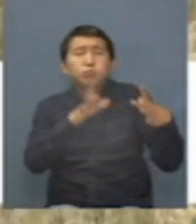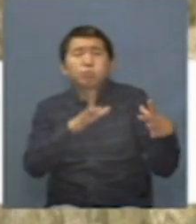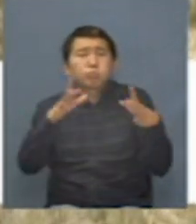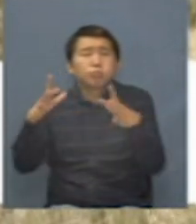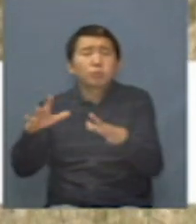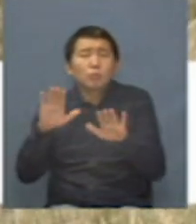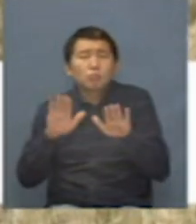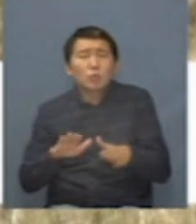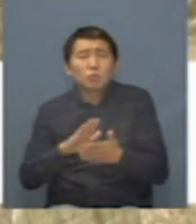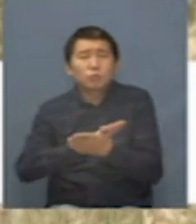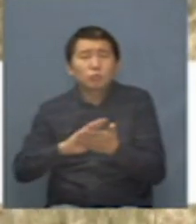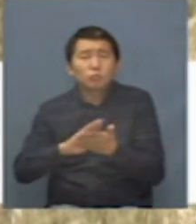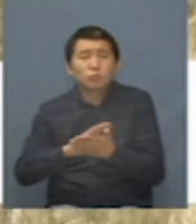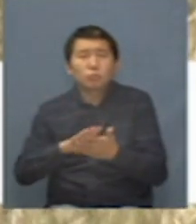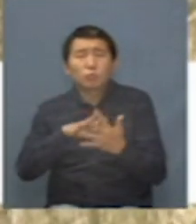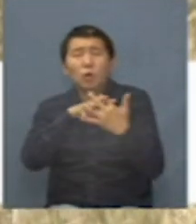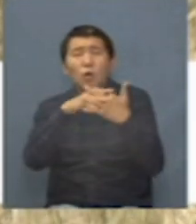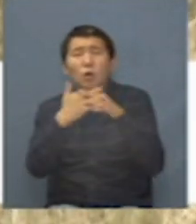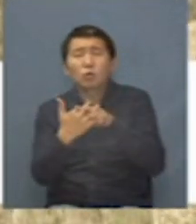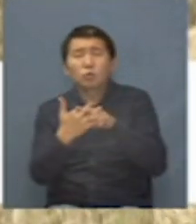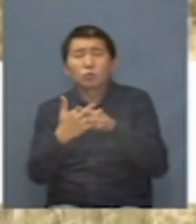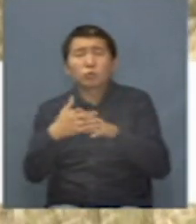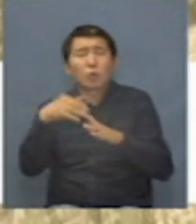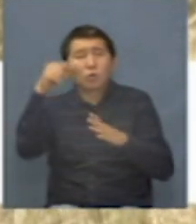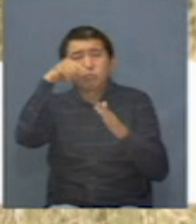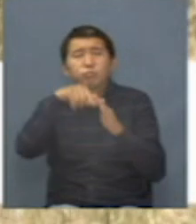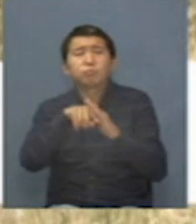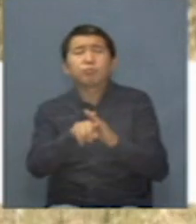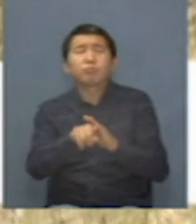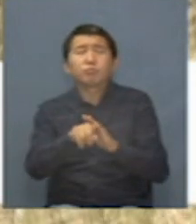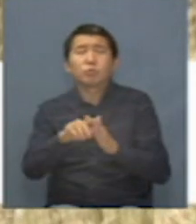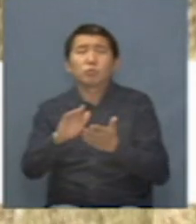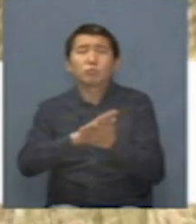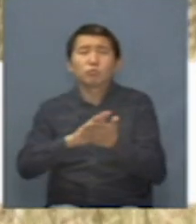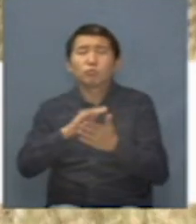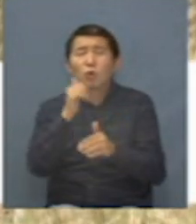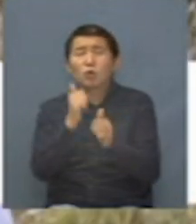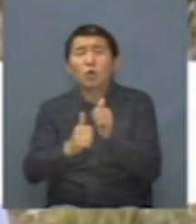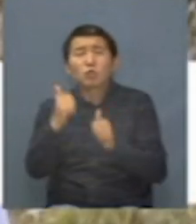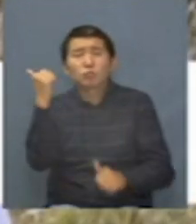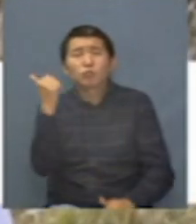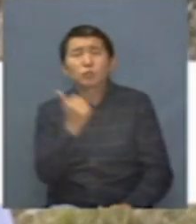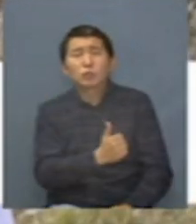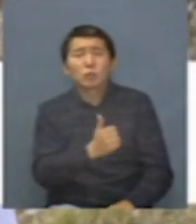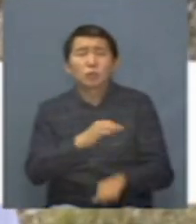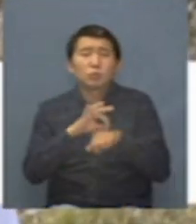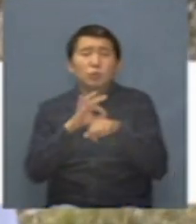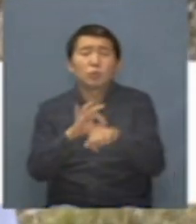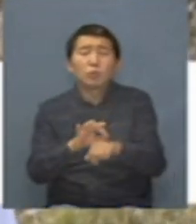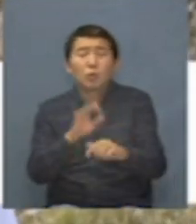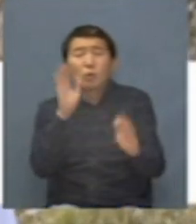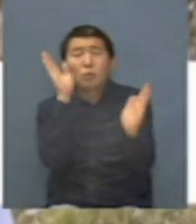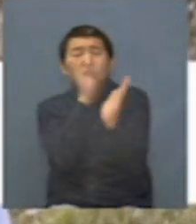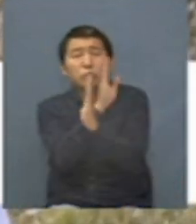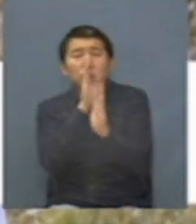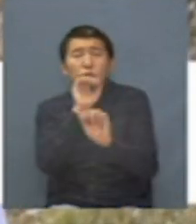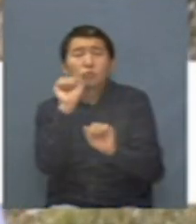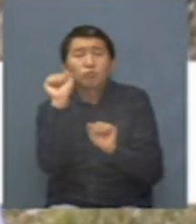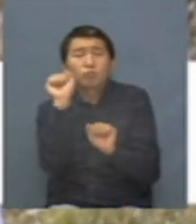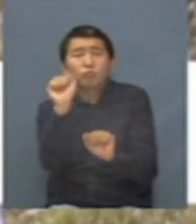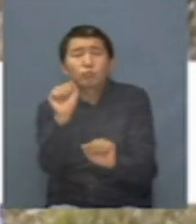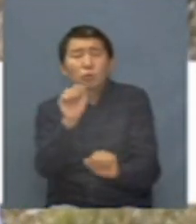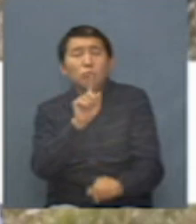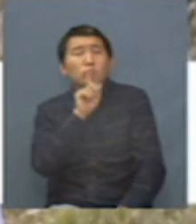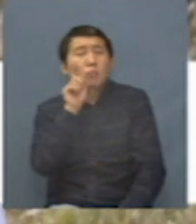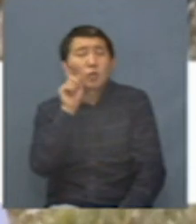округ ауылдардың ішінде тазалық жұмыстарын апта сайын жүргізіп отырады. Табиғатты және қоршаған ортаны қорғау осы